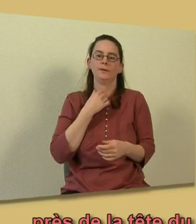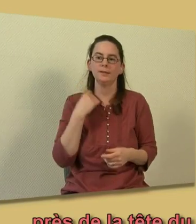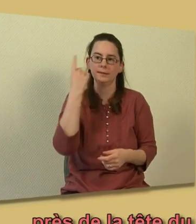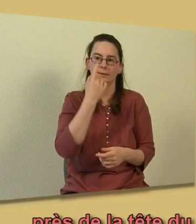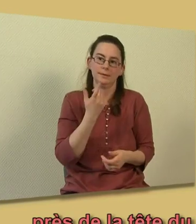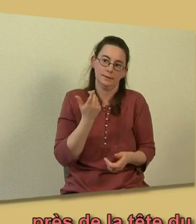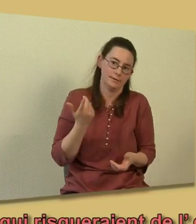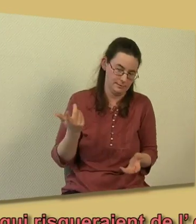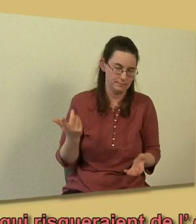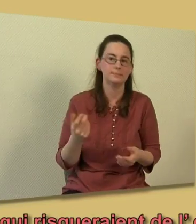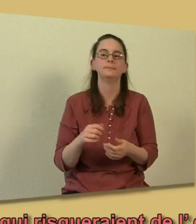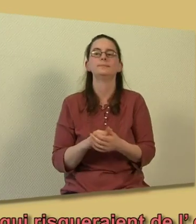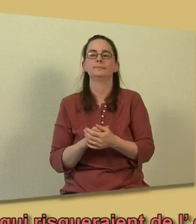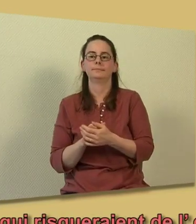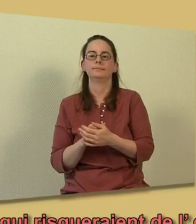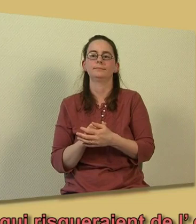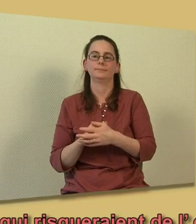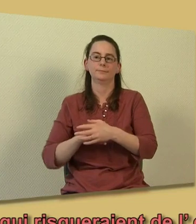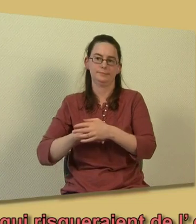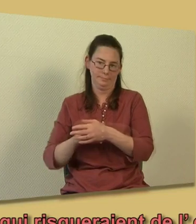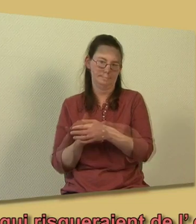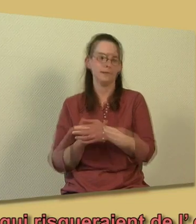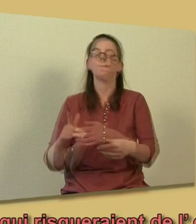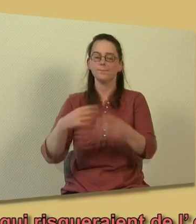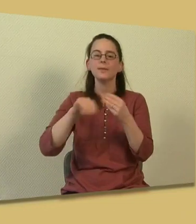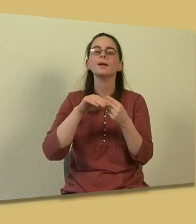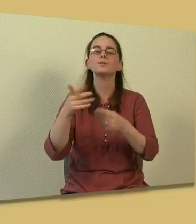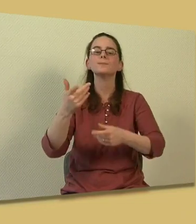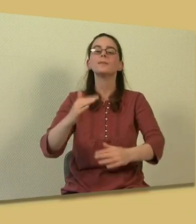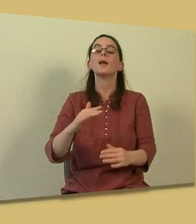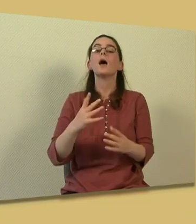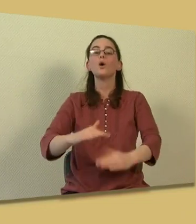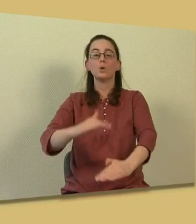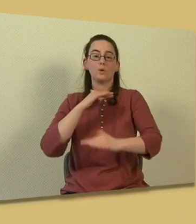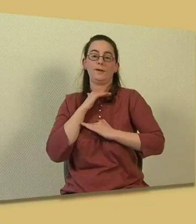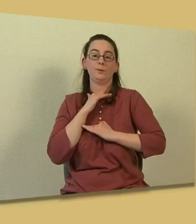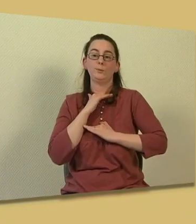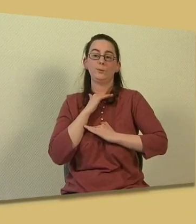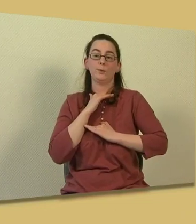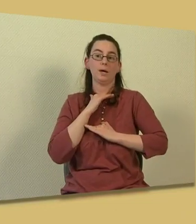les prend, il pourra, après, en les portant à la bouche, s'étouffer.